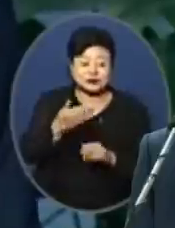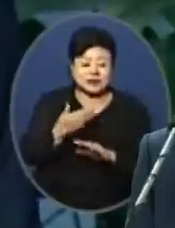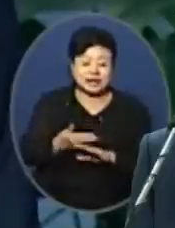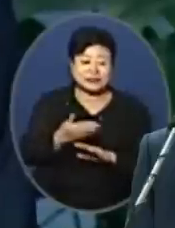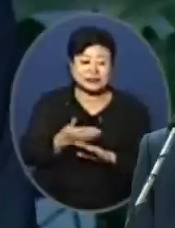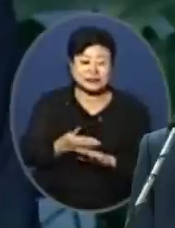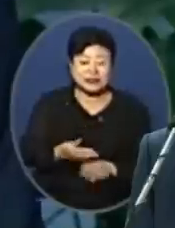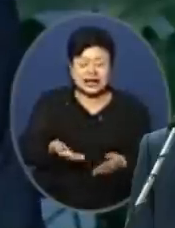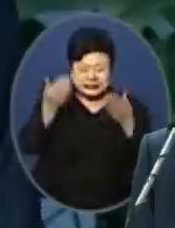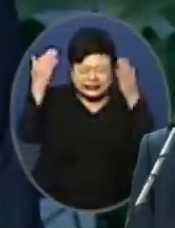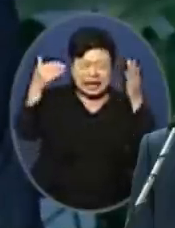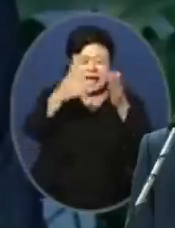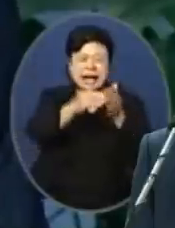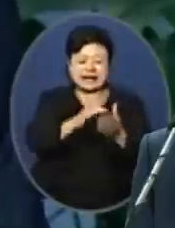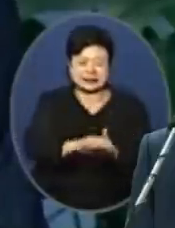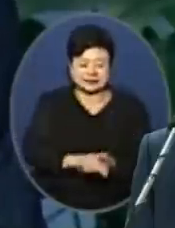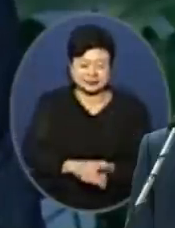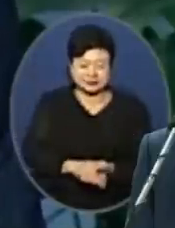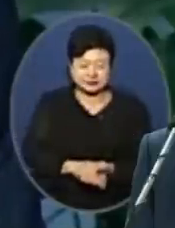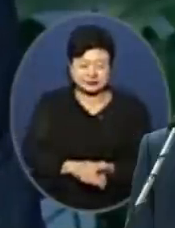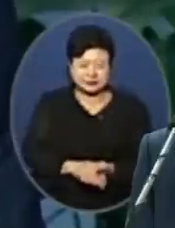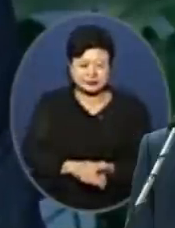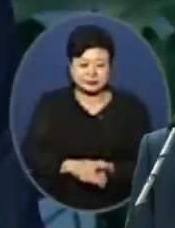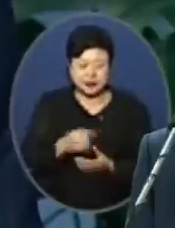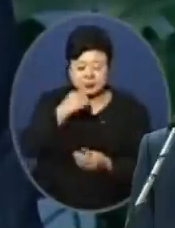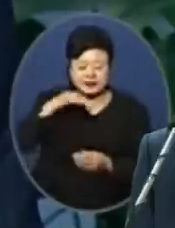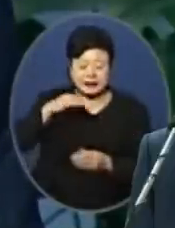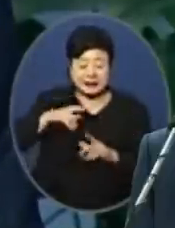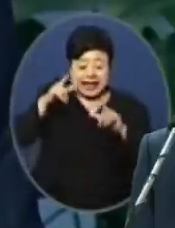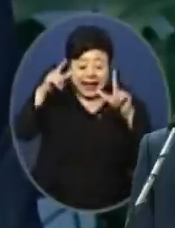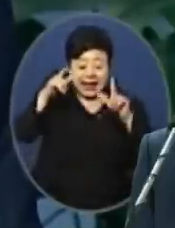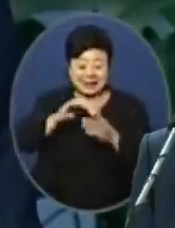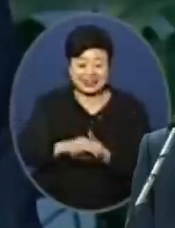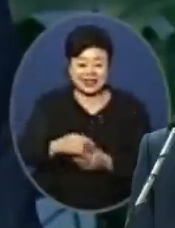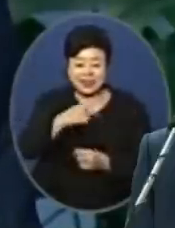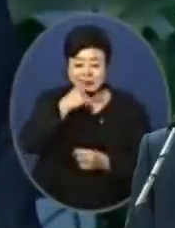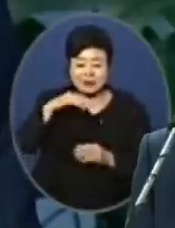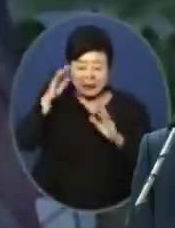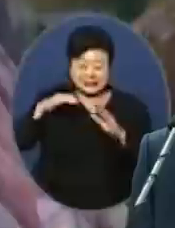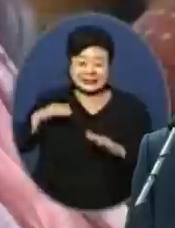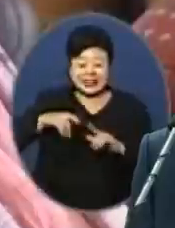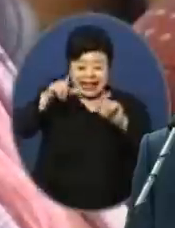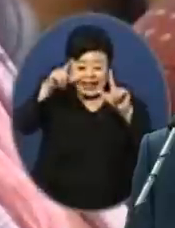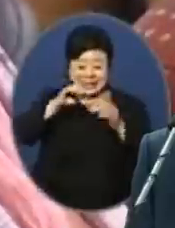다 지나가라는 것입니다. 유월절 한번 따라 말씀하세요. 유월절